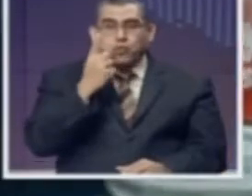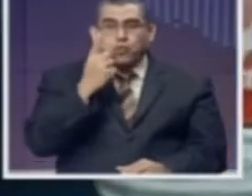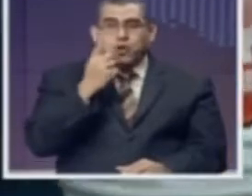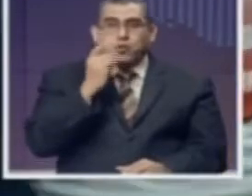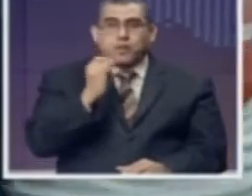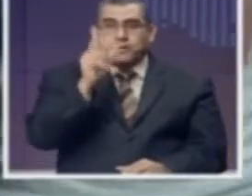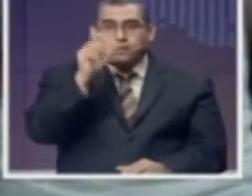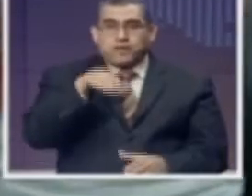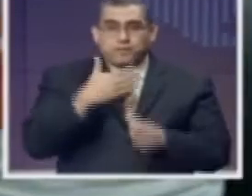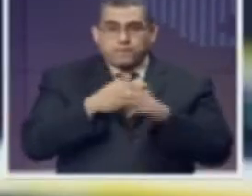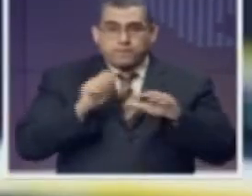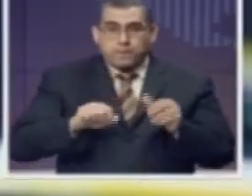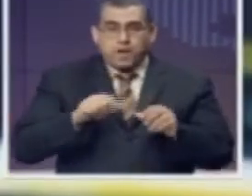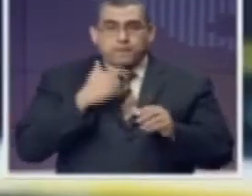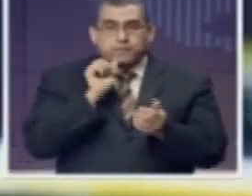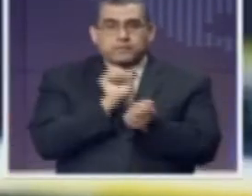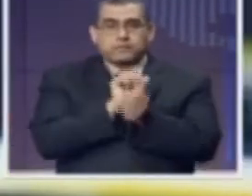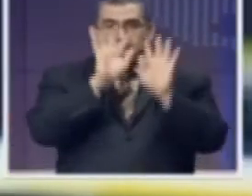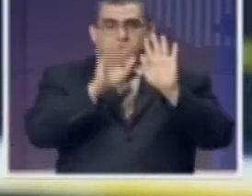و152351 حكم حبس